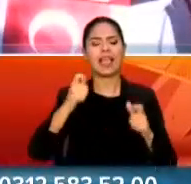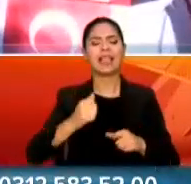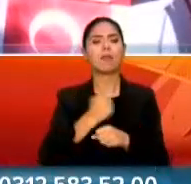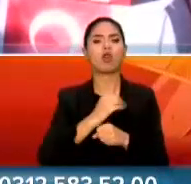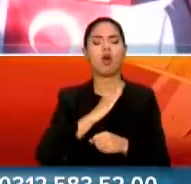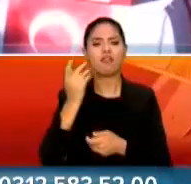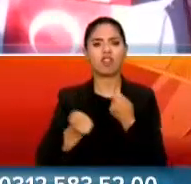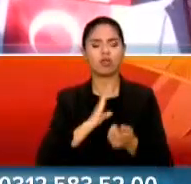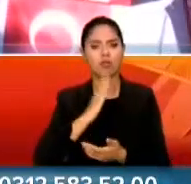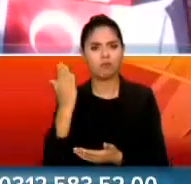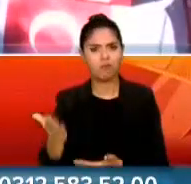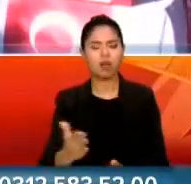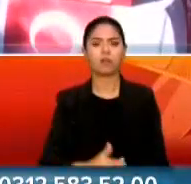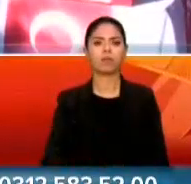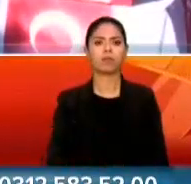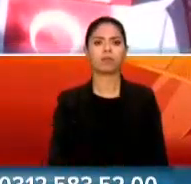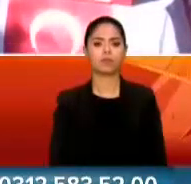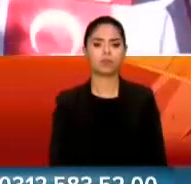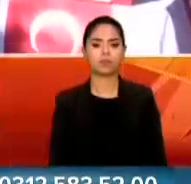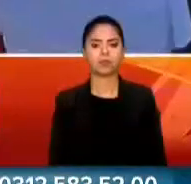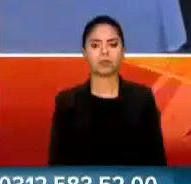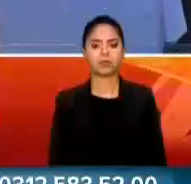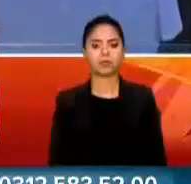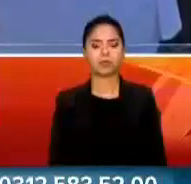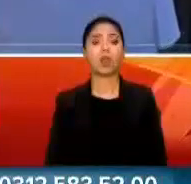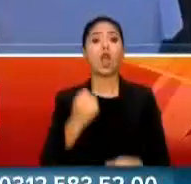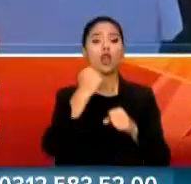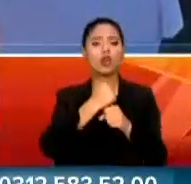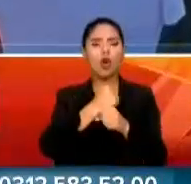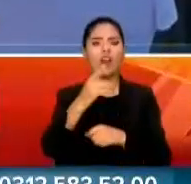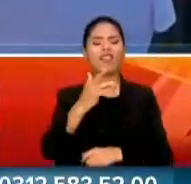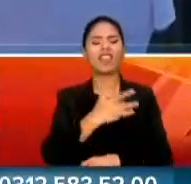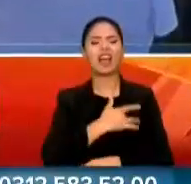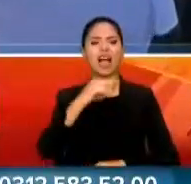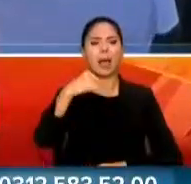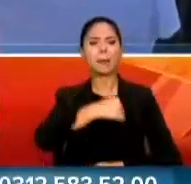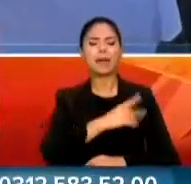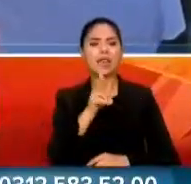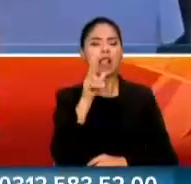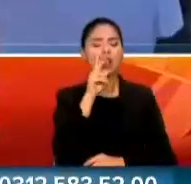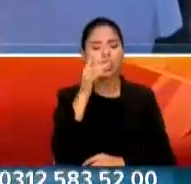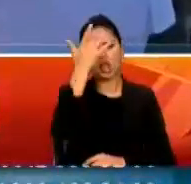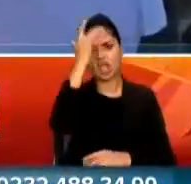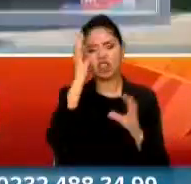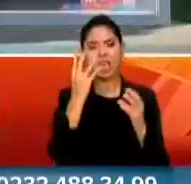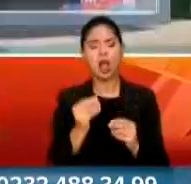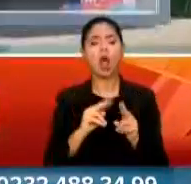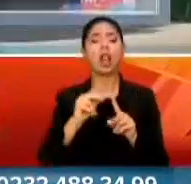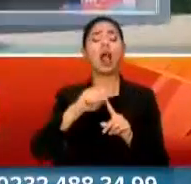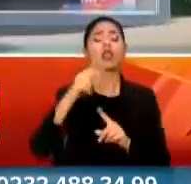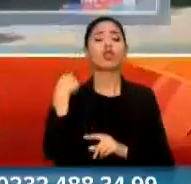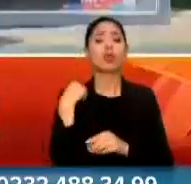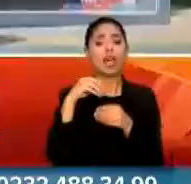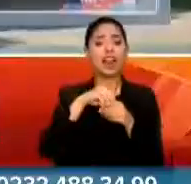paşamıza olan haklarınızı helal eder misiniz? Görevi başında kalp krizi sonucu şehit düşen Tuğgeneral için baba